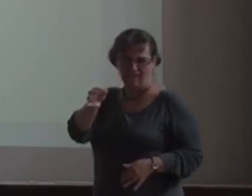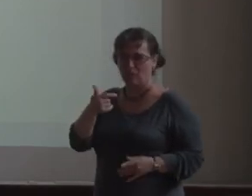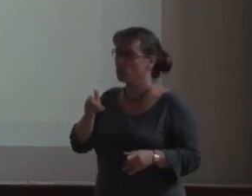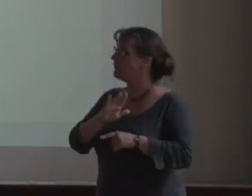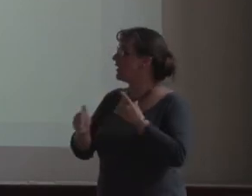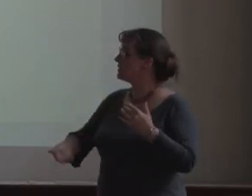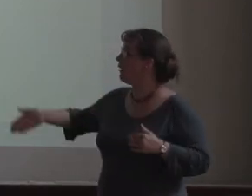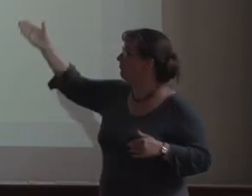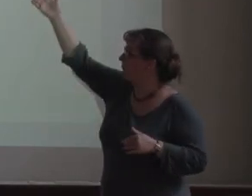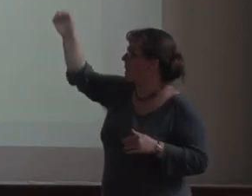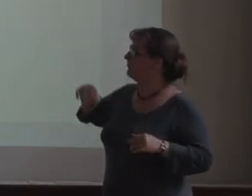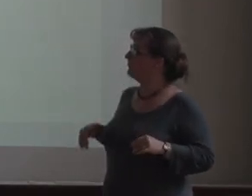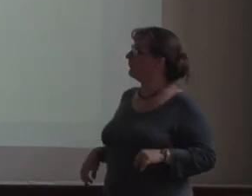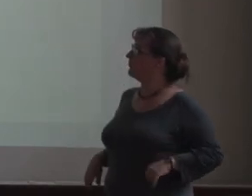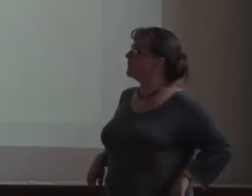ça ressemblait à ça. Donc